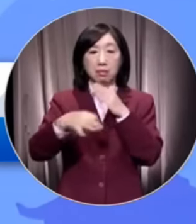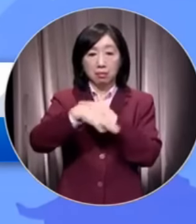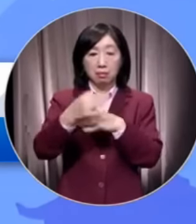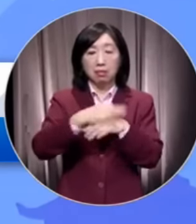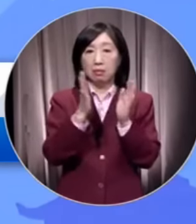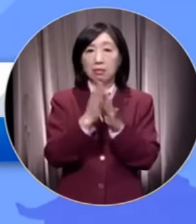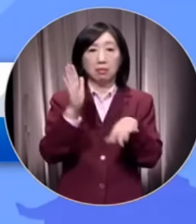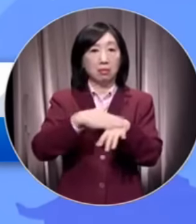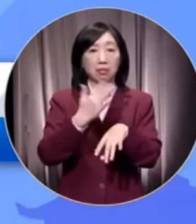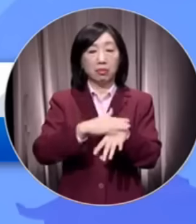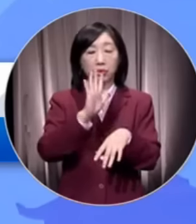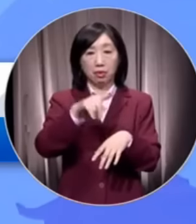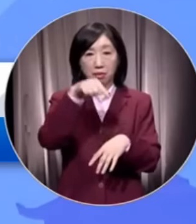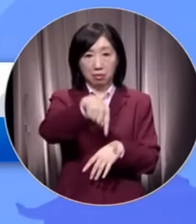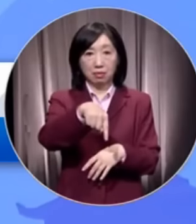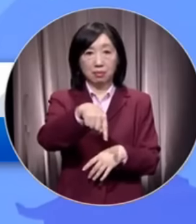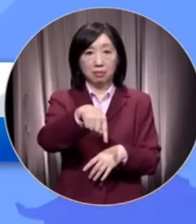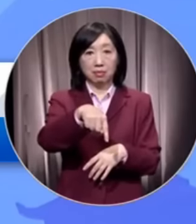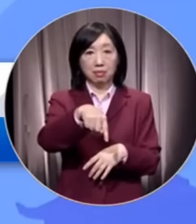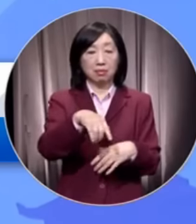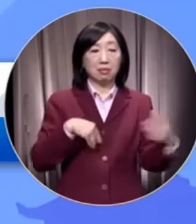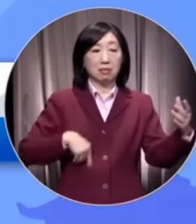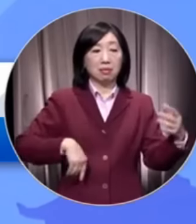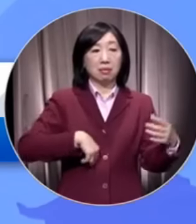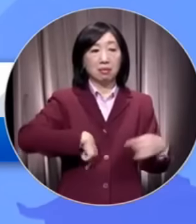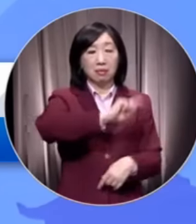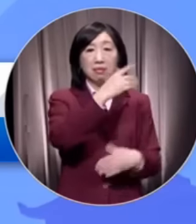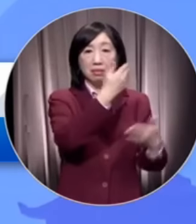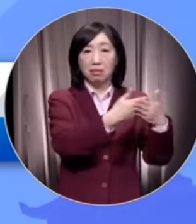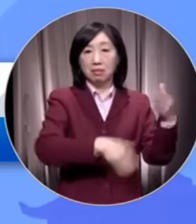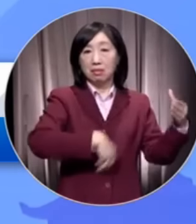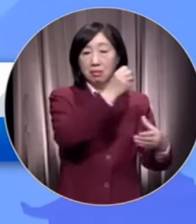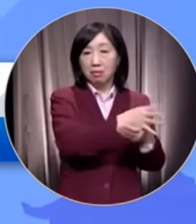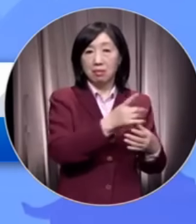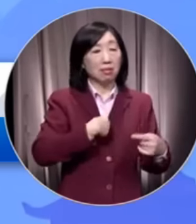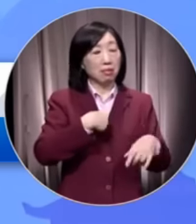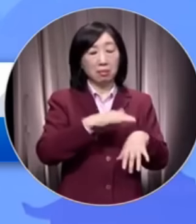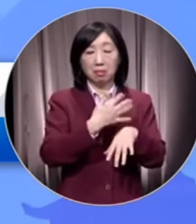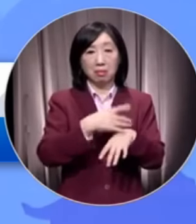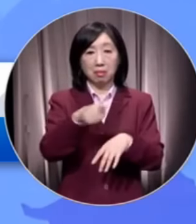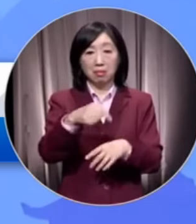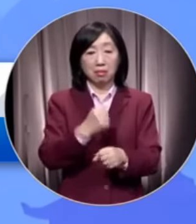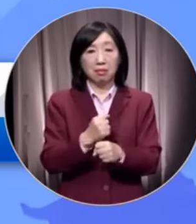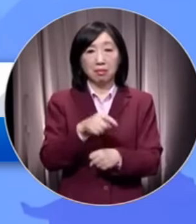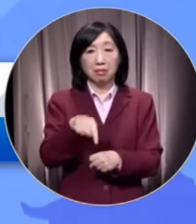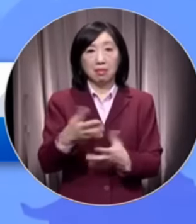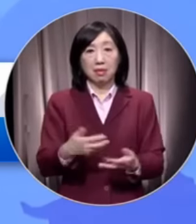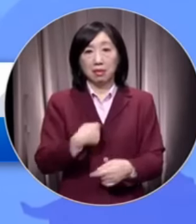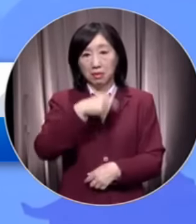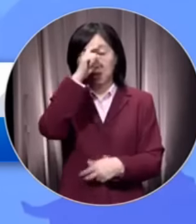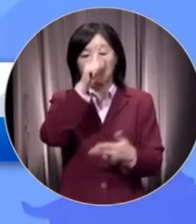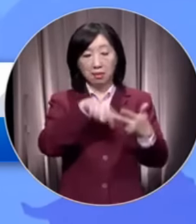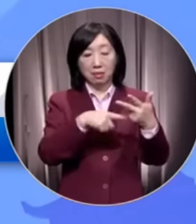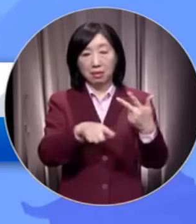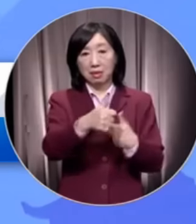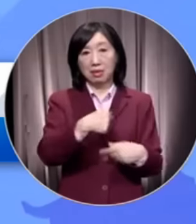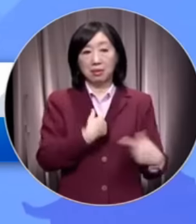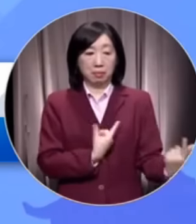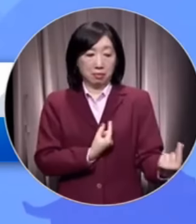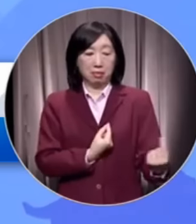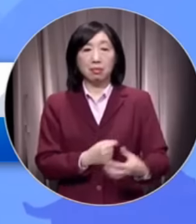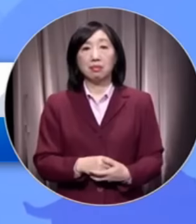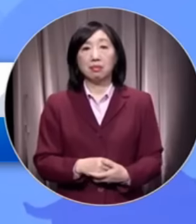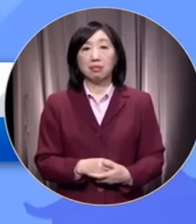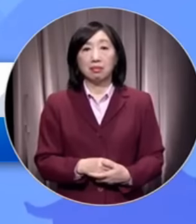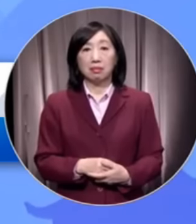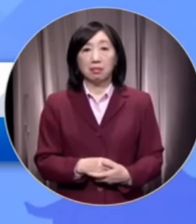的这种投资也好，或者任何的贸易的行为，但是我也希望朱主席能够做同样的承